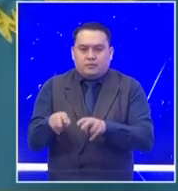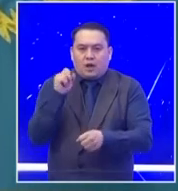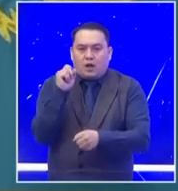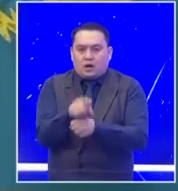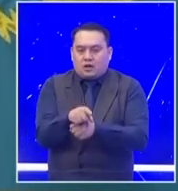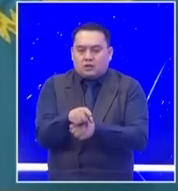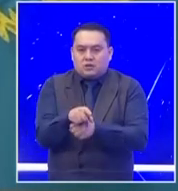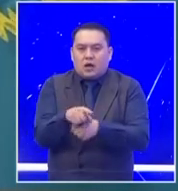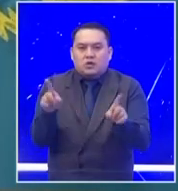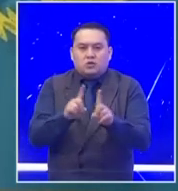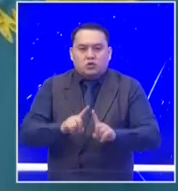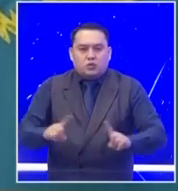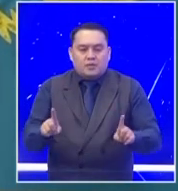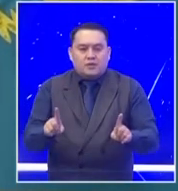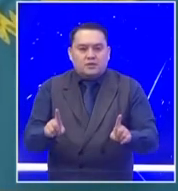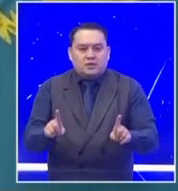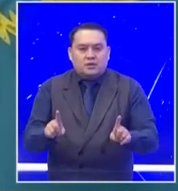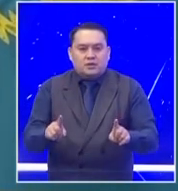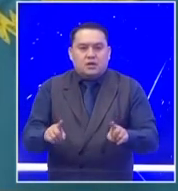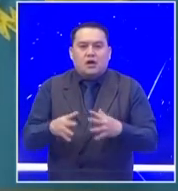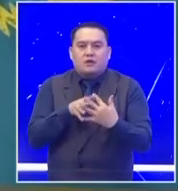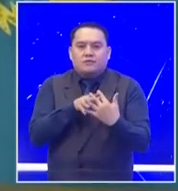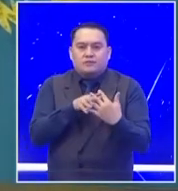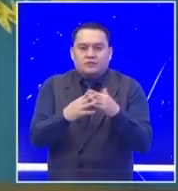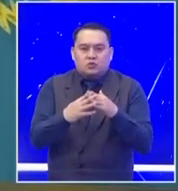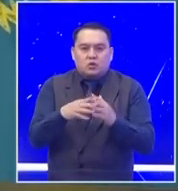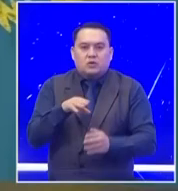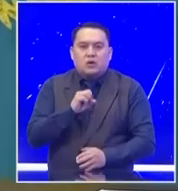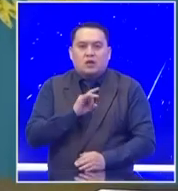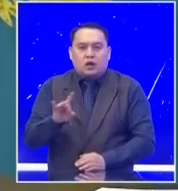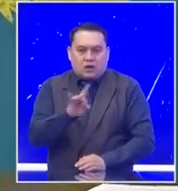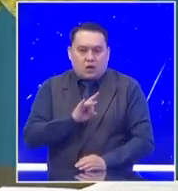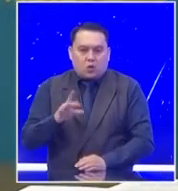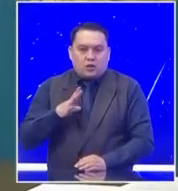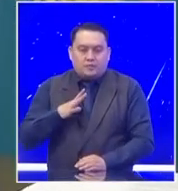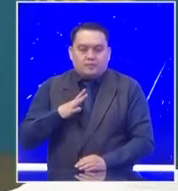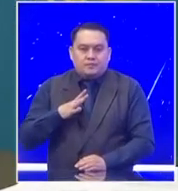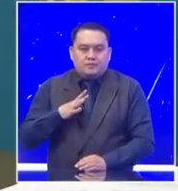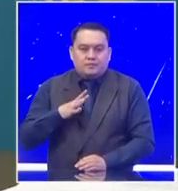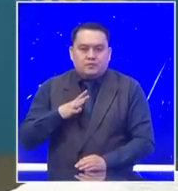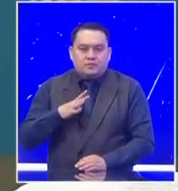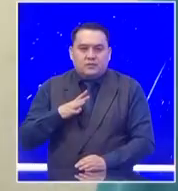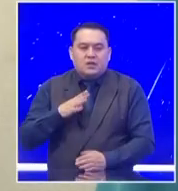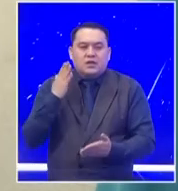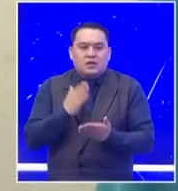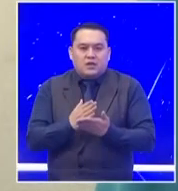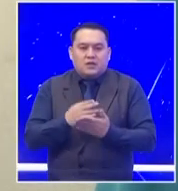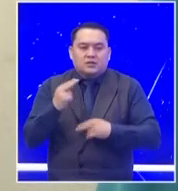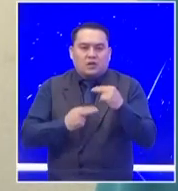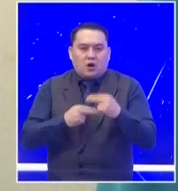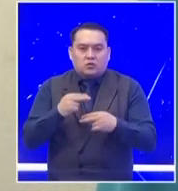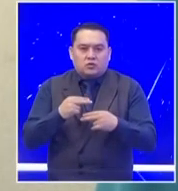особенно вот, населенные пункты Талгарского района, вот, где хаотичная застройка.